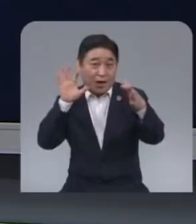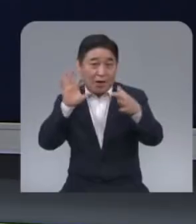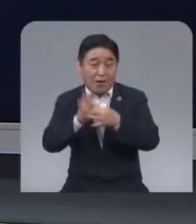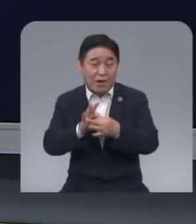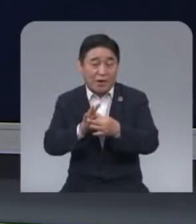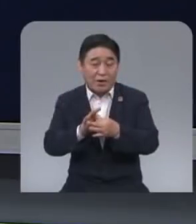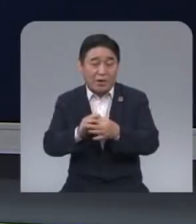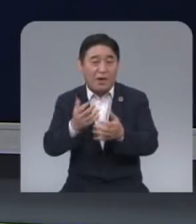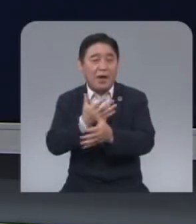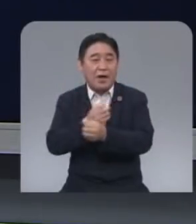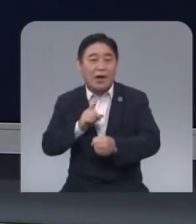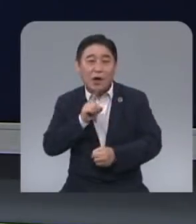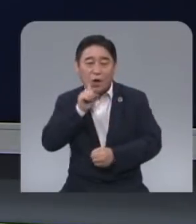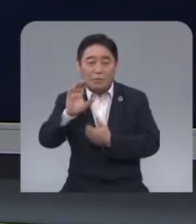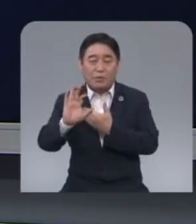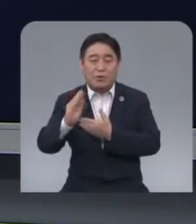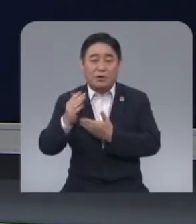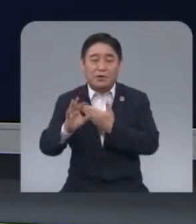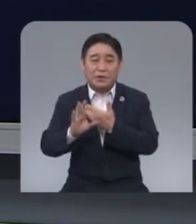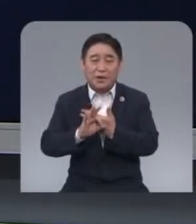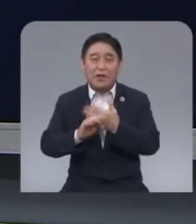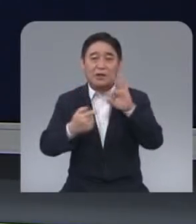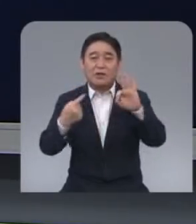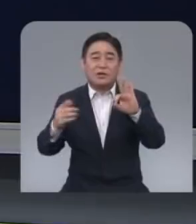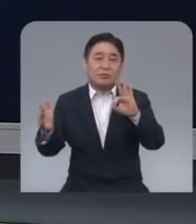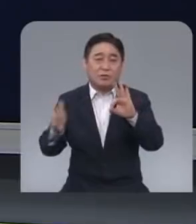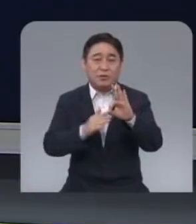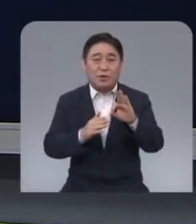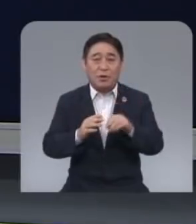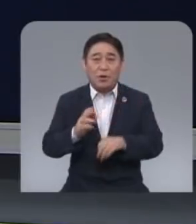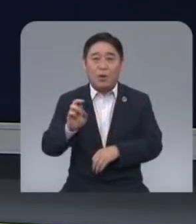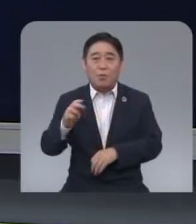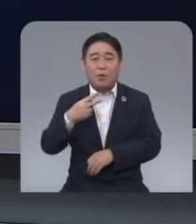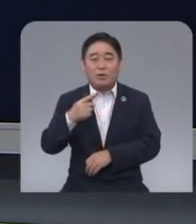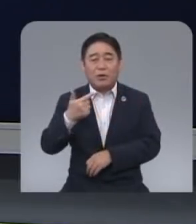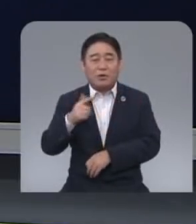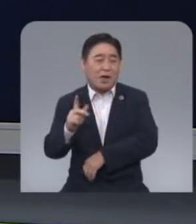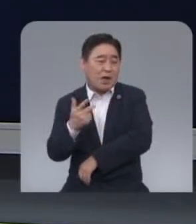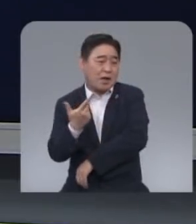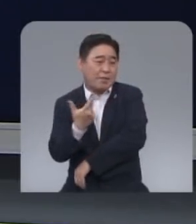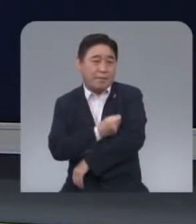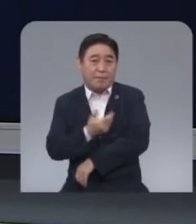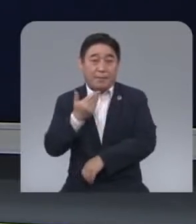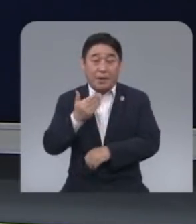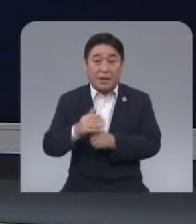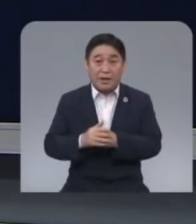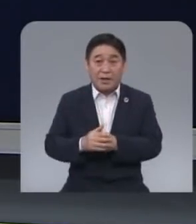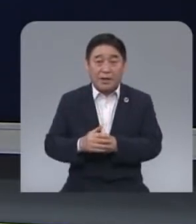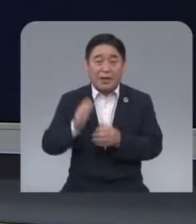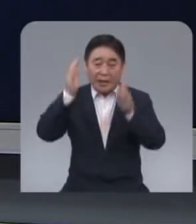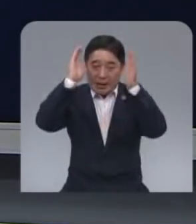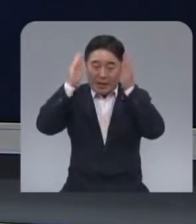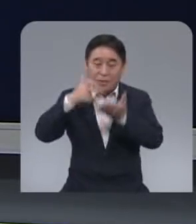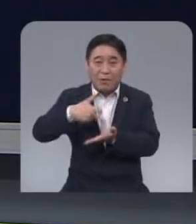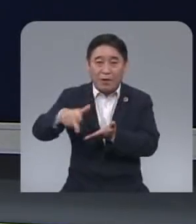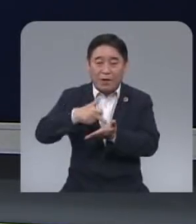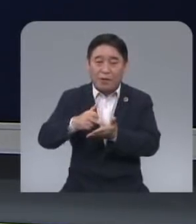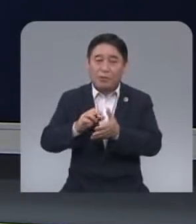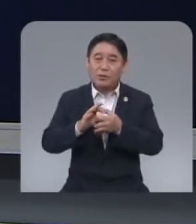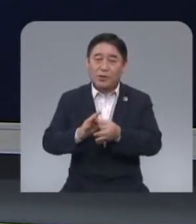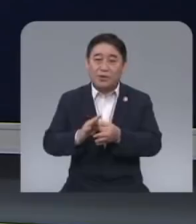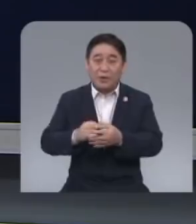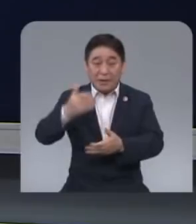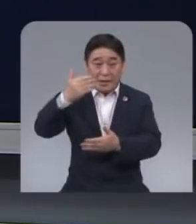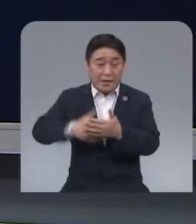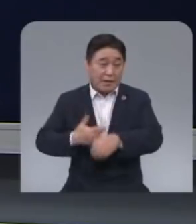예약하시면 되는데요. 예약하신 분들은 다음 달 1일부터 모더나 백신을 접종받을 수 있습니다. 또한 네이버와 카카오 앱을 통해서도